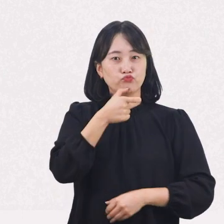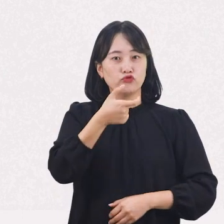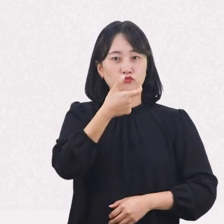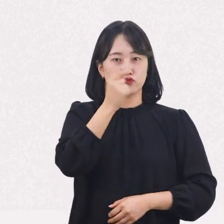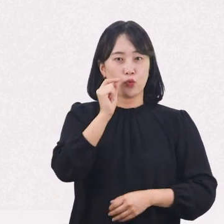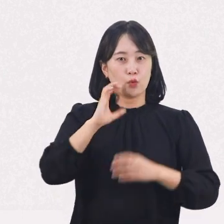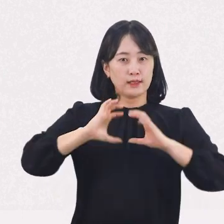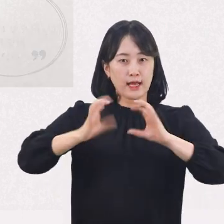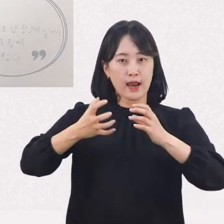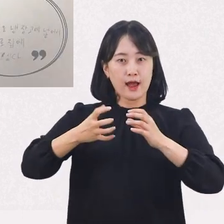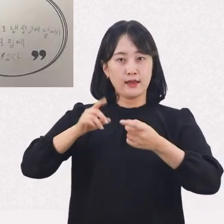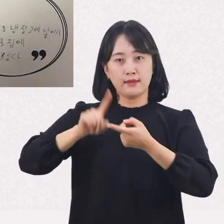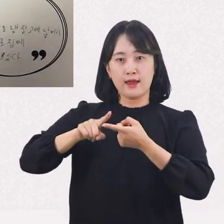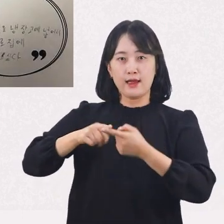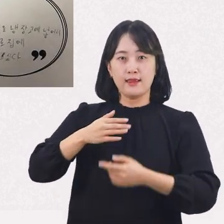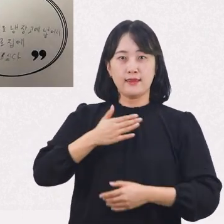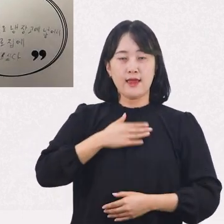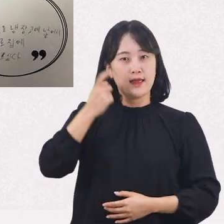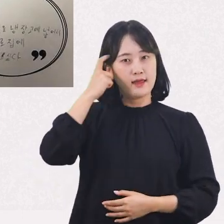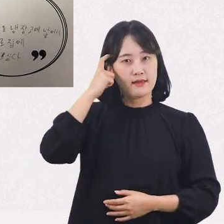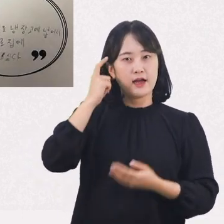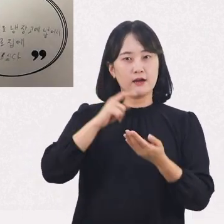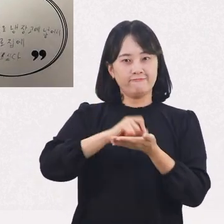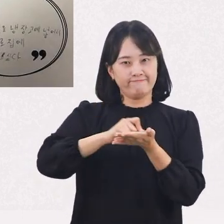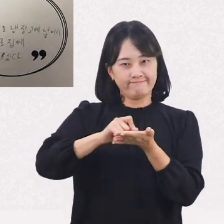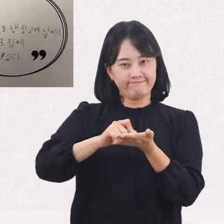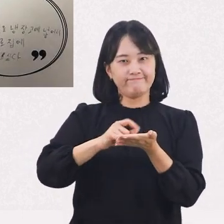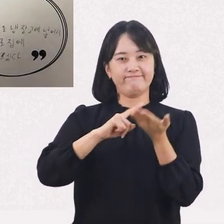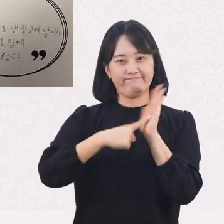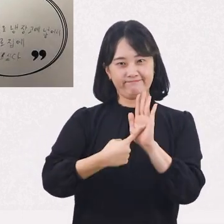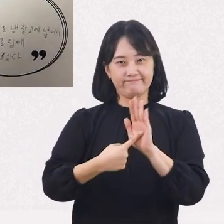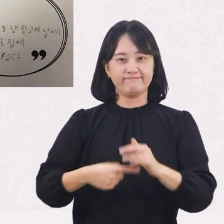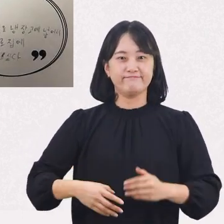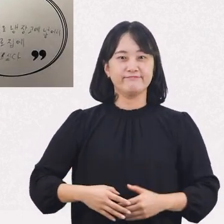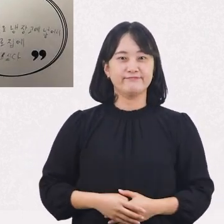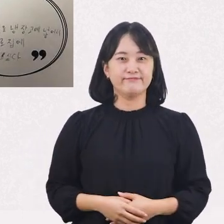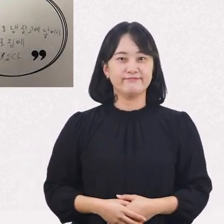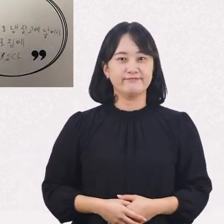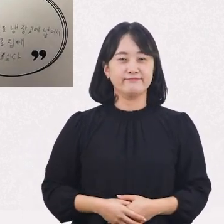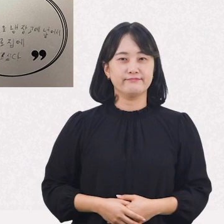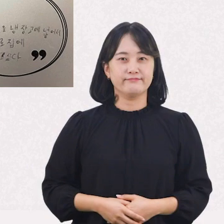나의 감정을 평가지를 통해 표현해보는 활동을 하였습니다.